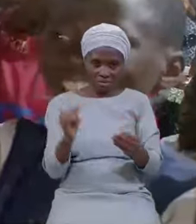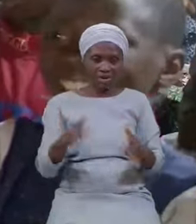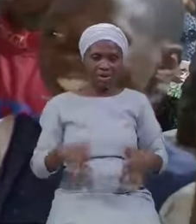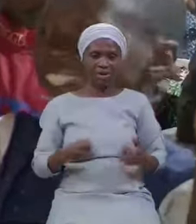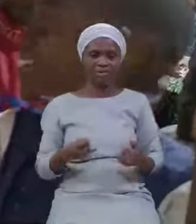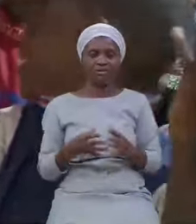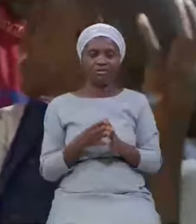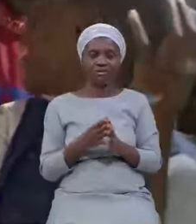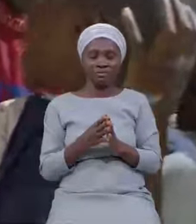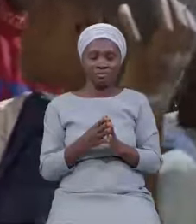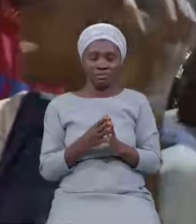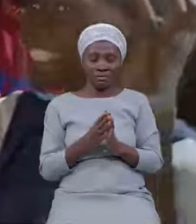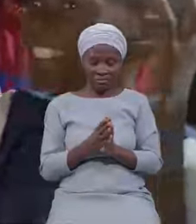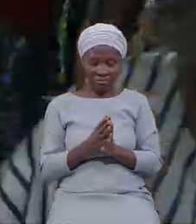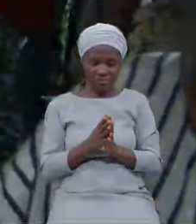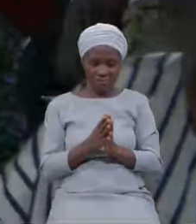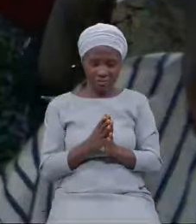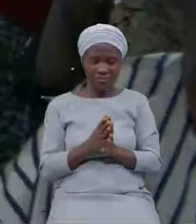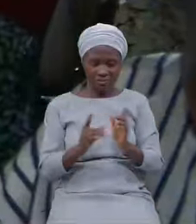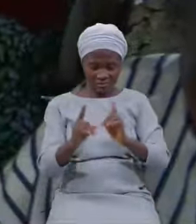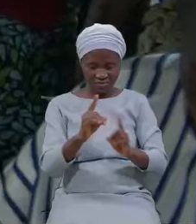Dis, Seigneur, je viens.